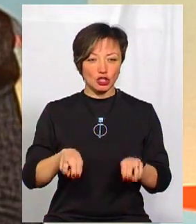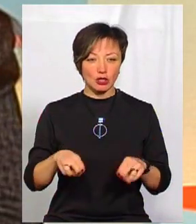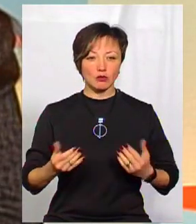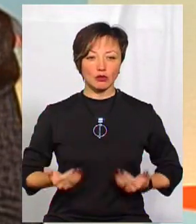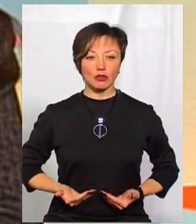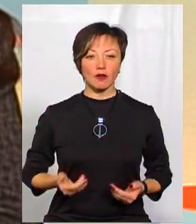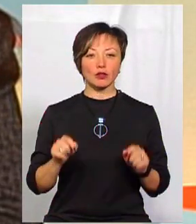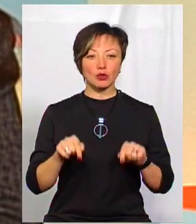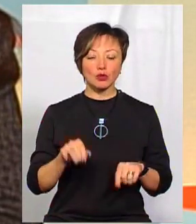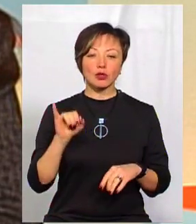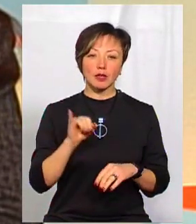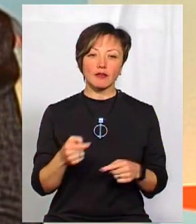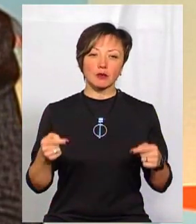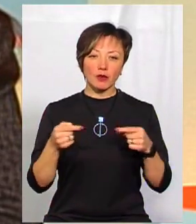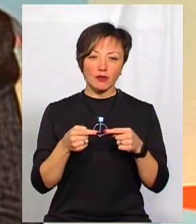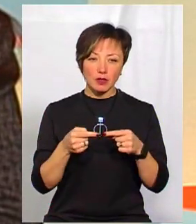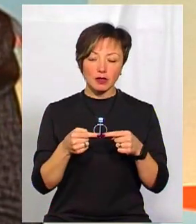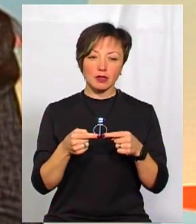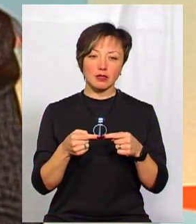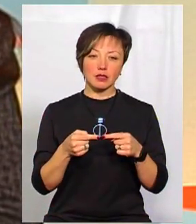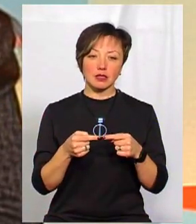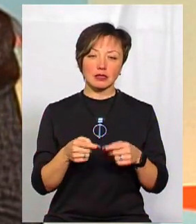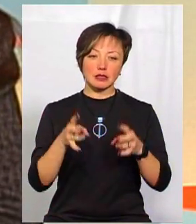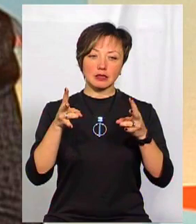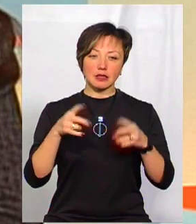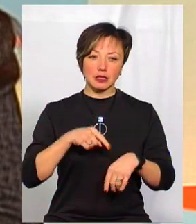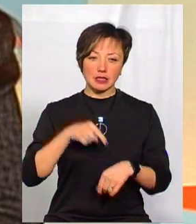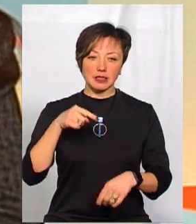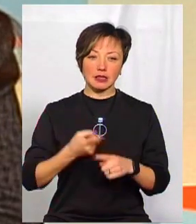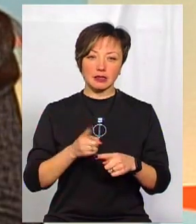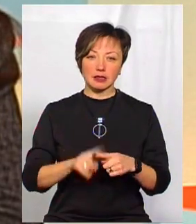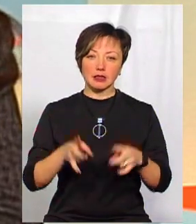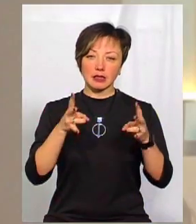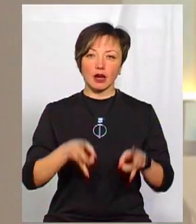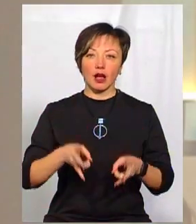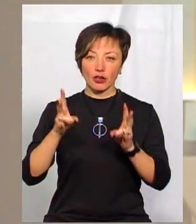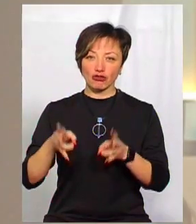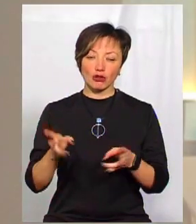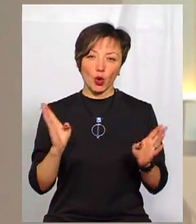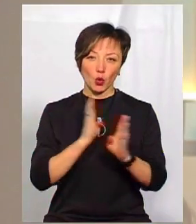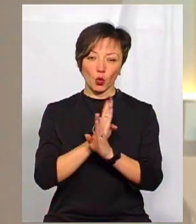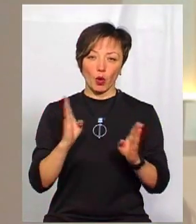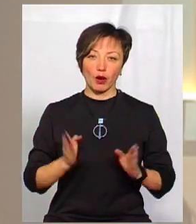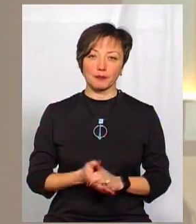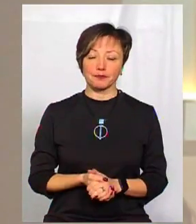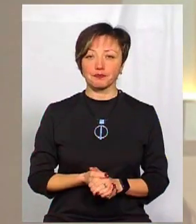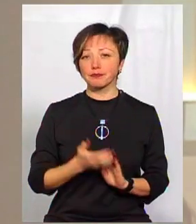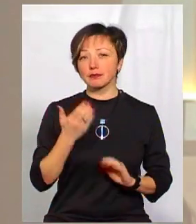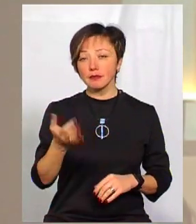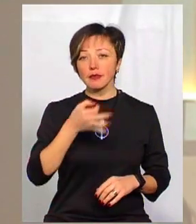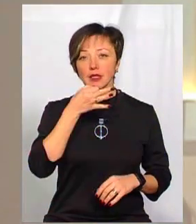залишилася проживати тут, і відповідно вона зазнала цих трагічної долі. Ви сказали